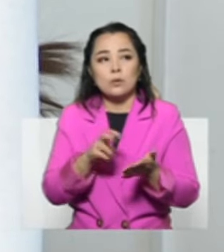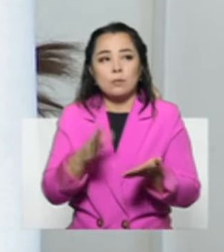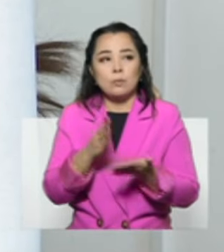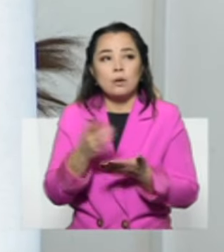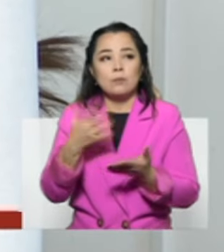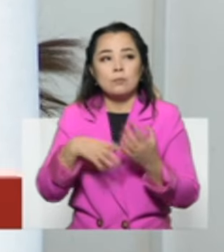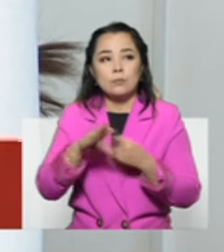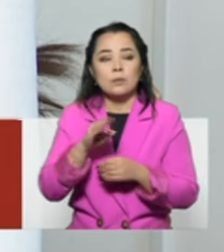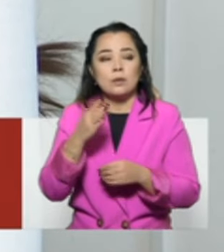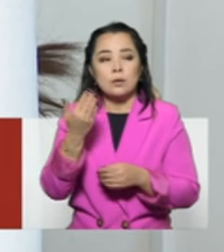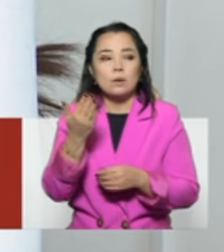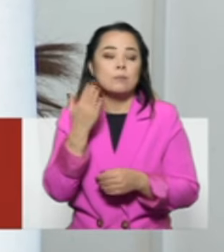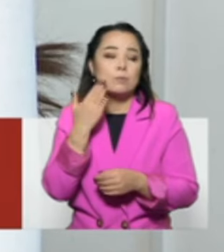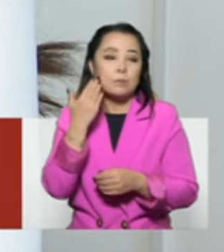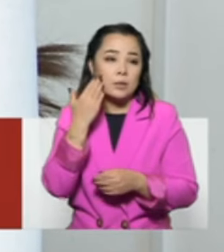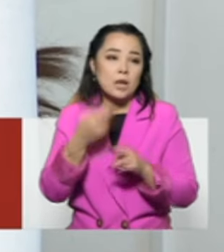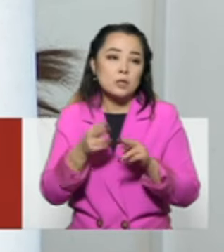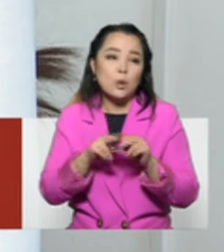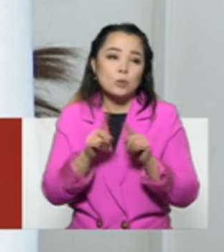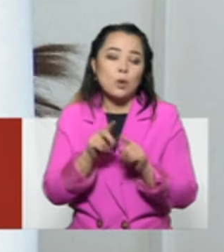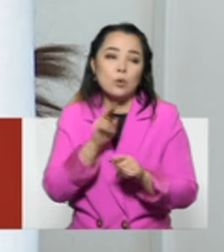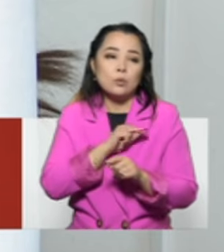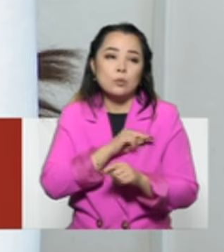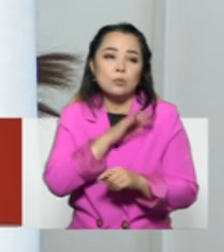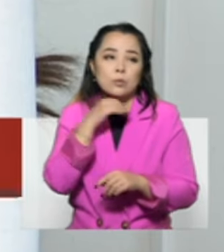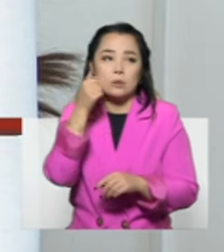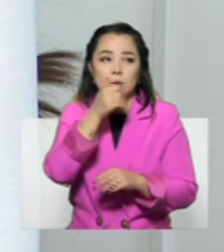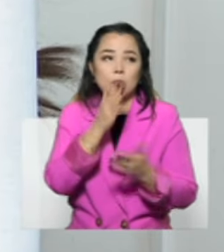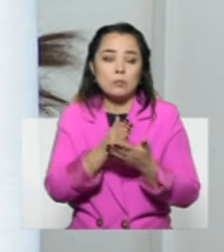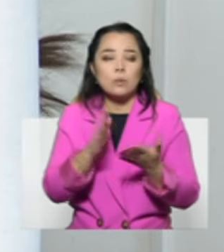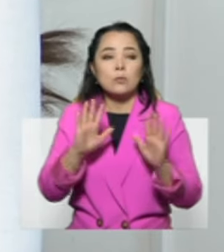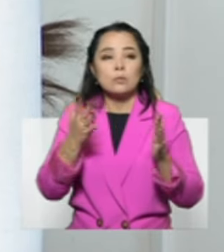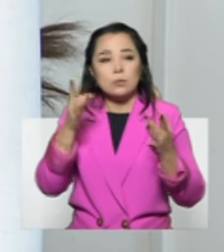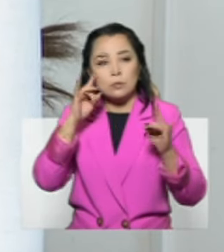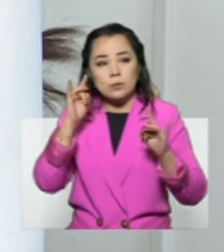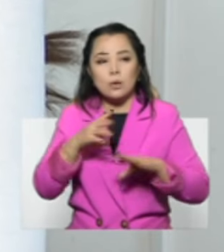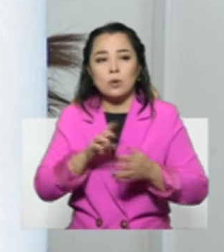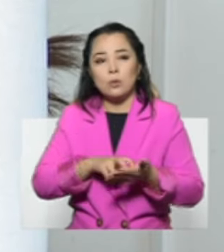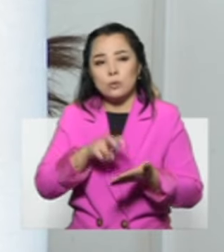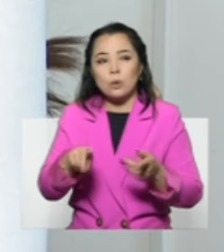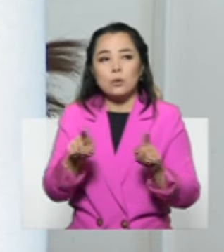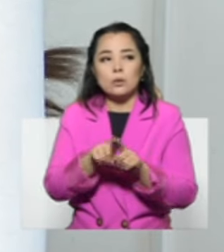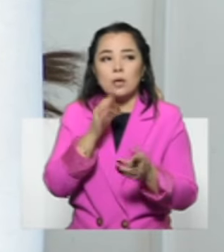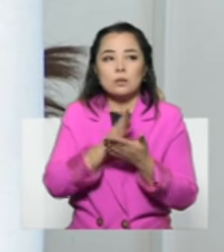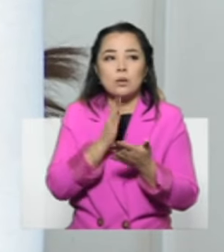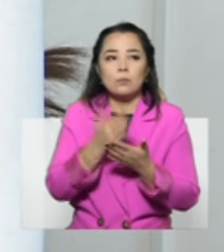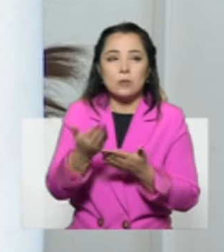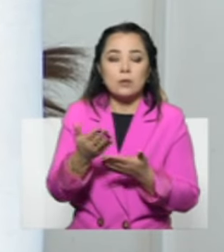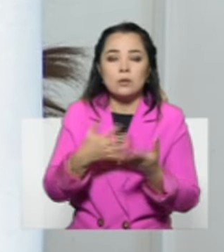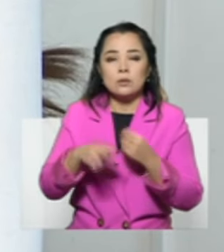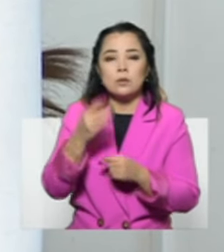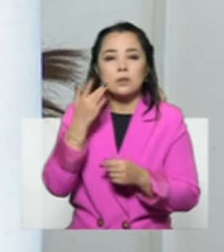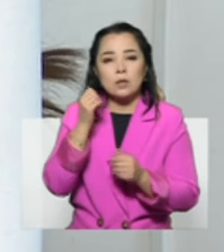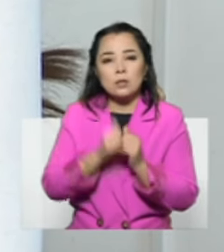пікірі анамның пікірі, сонша жыл жұмыс жасап, бір мезетте кетіп қалғанын қалай болды деген, және өзім